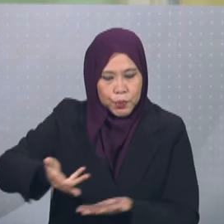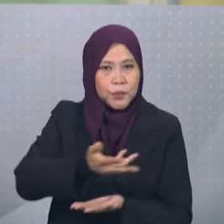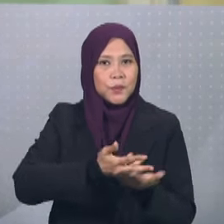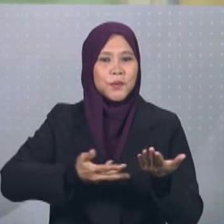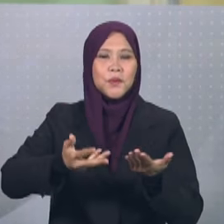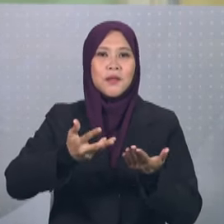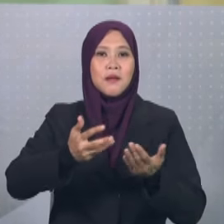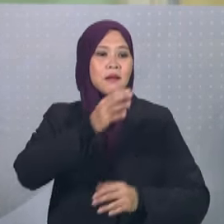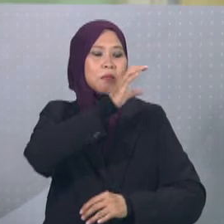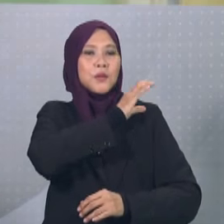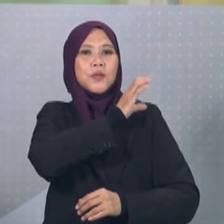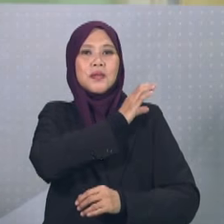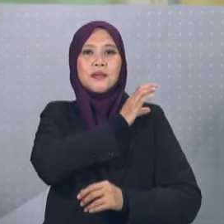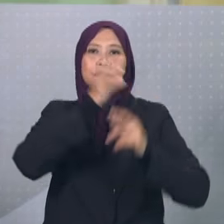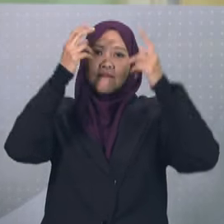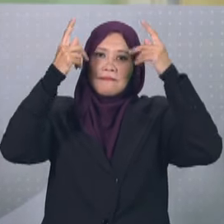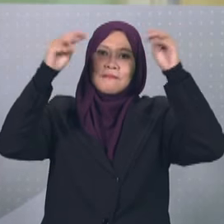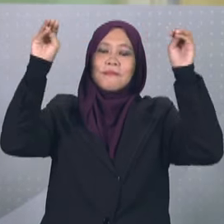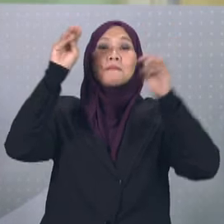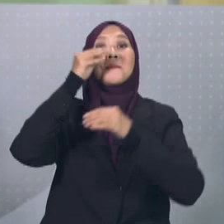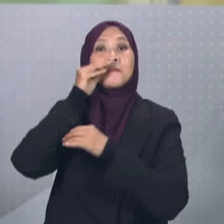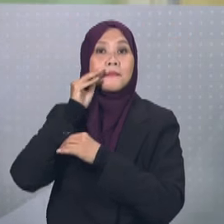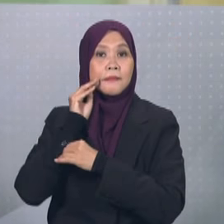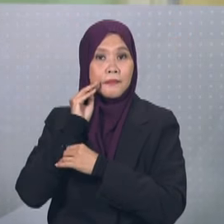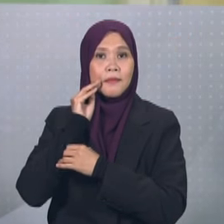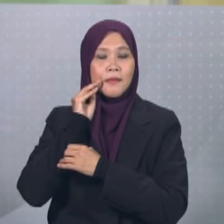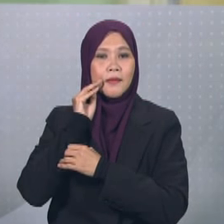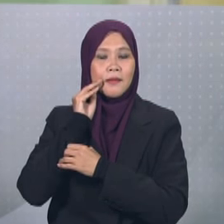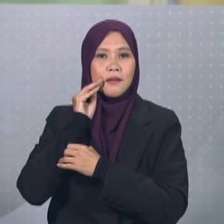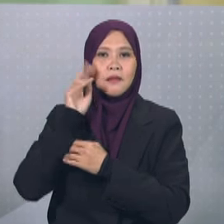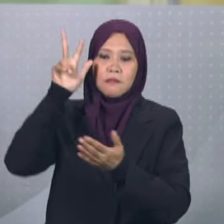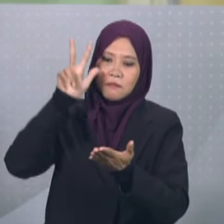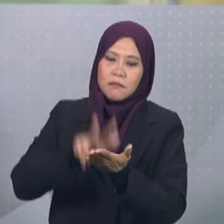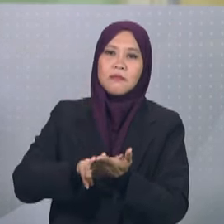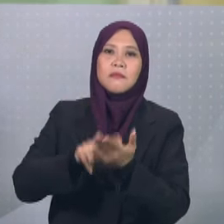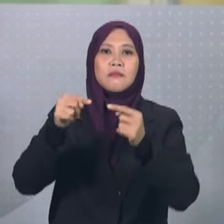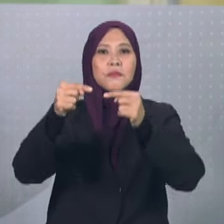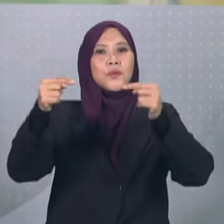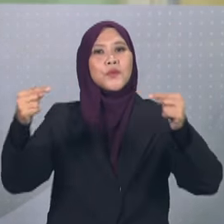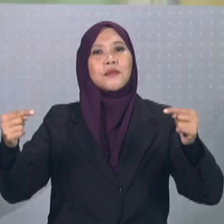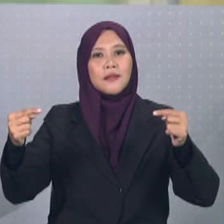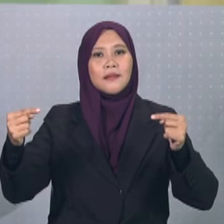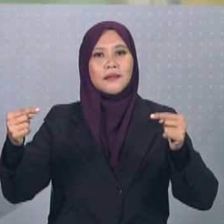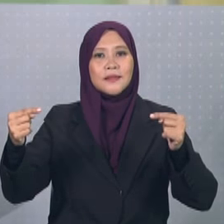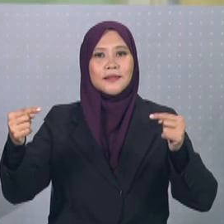Kabinet yang dipengerusikan oleh Yang Amat Berhormat Perdana Menteri, kita telah pun membuat keputusan